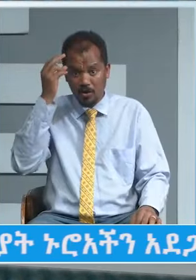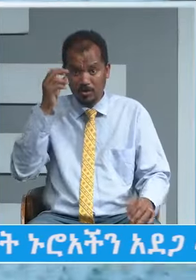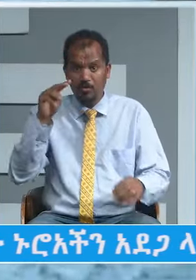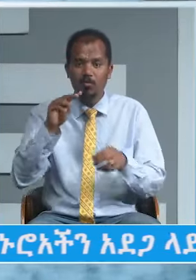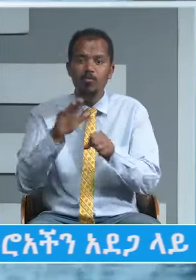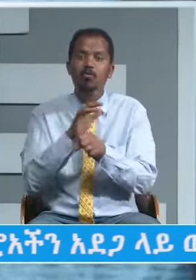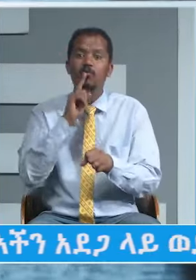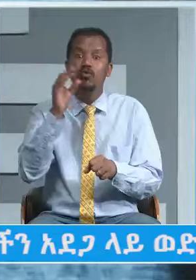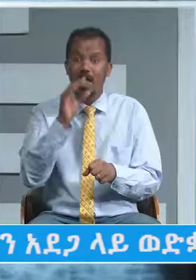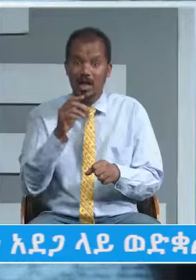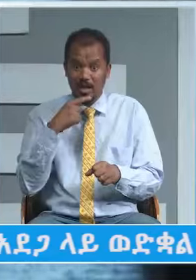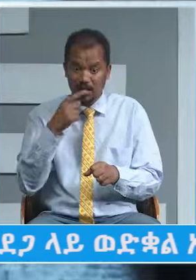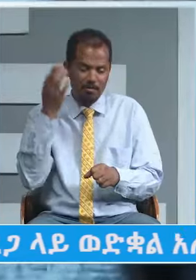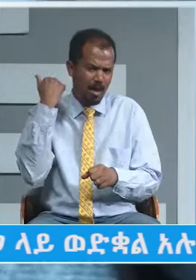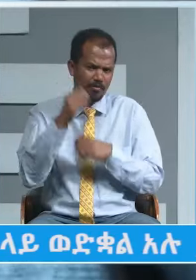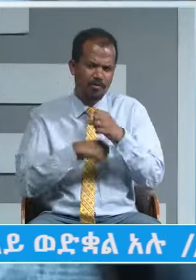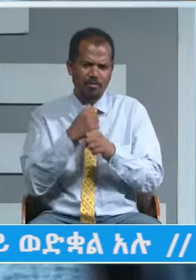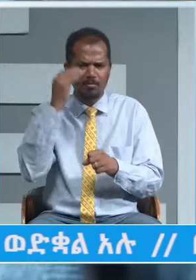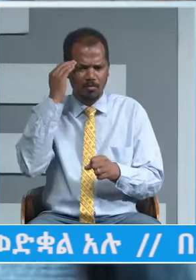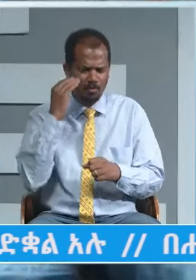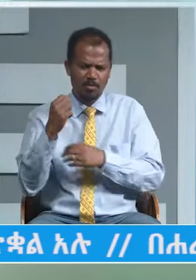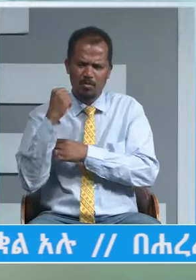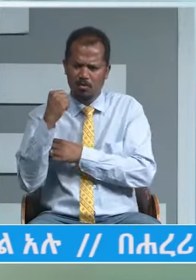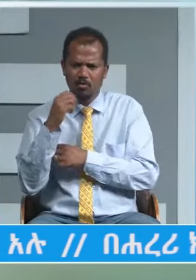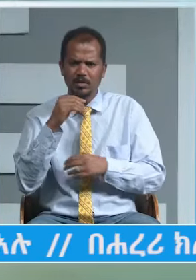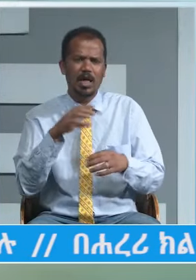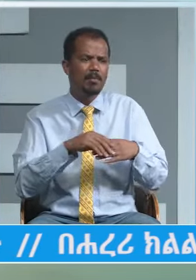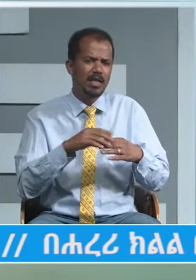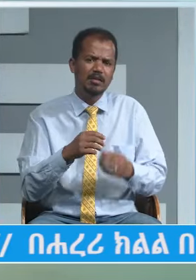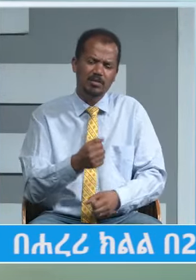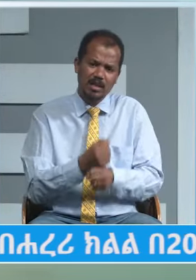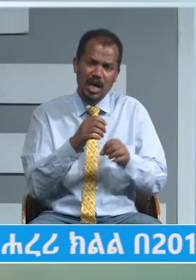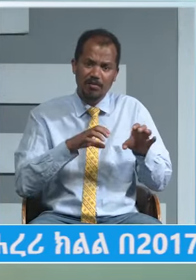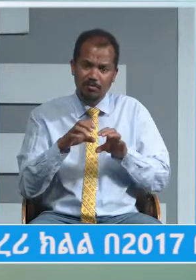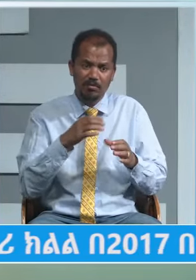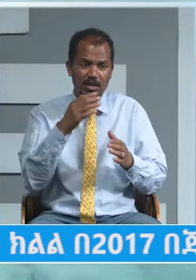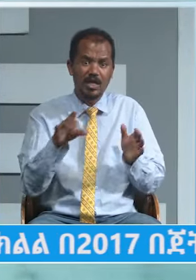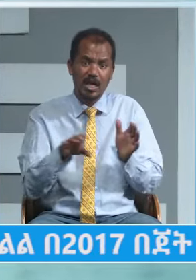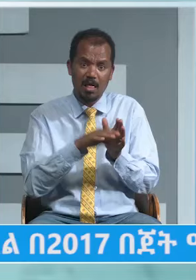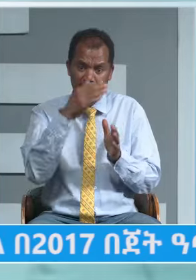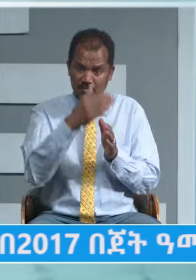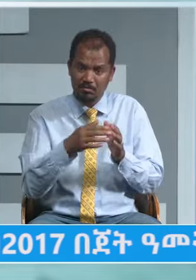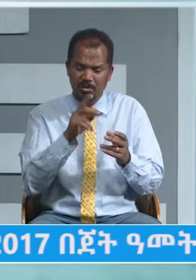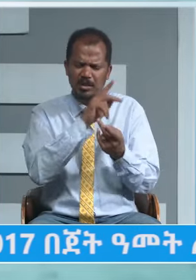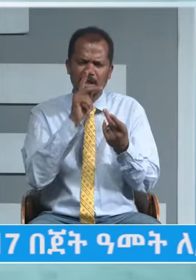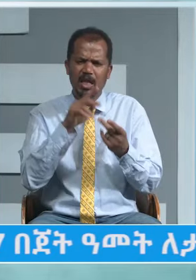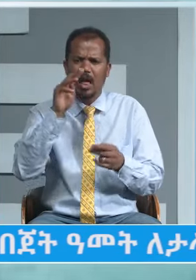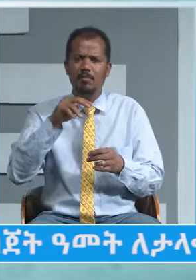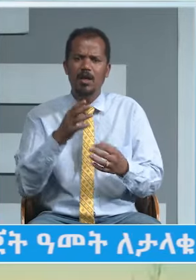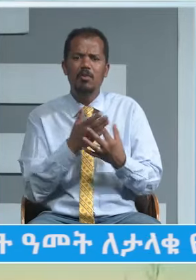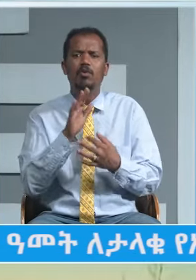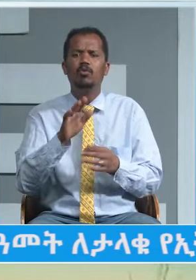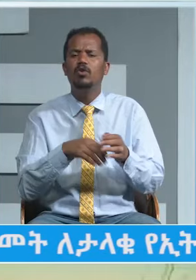ሙሉነህ እንደገለጹት የክልሉ ህዝብ ባለፉት ዓመታት በእውቀት በጉልበትና በገንዘብ ድጋፍ በማድረግ ለግድቡ